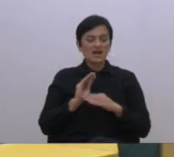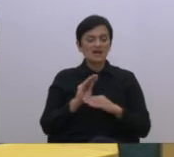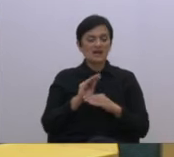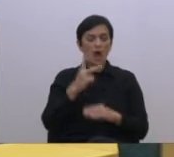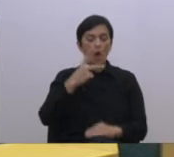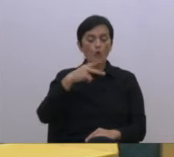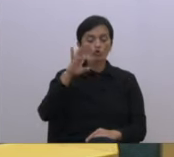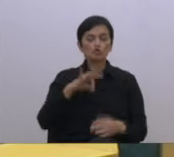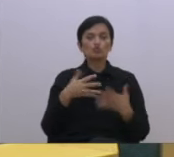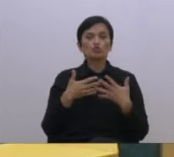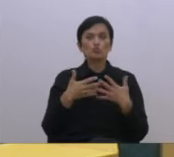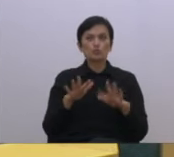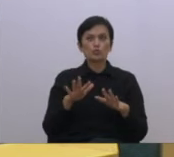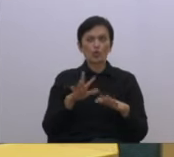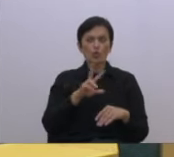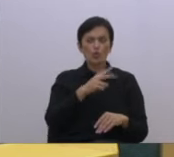20%-ზე მეტია,